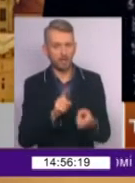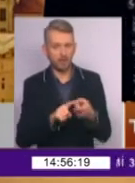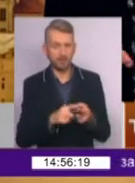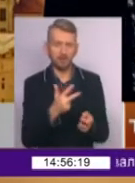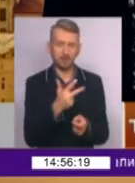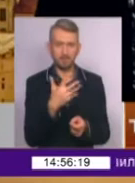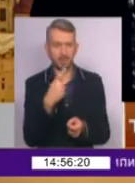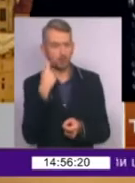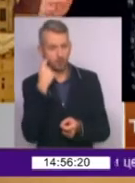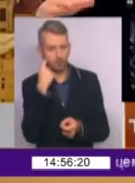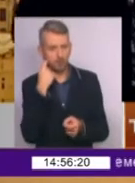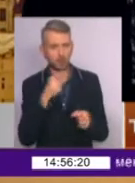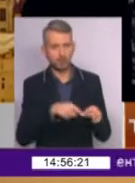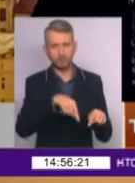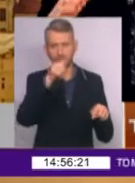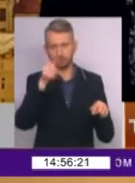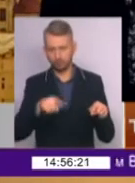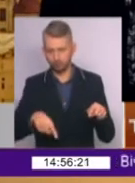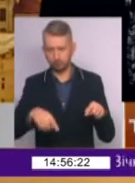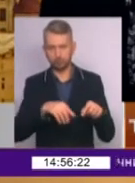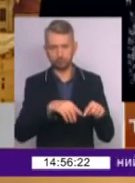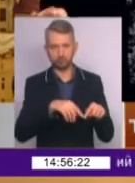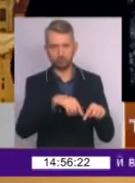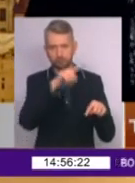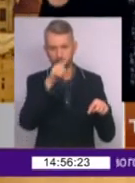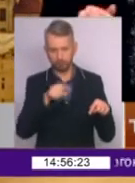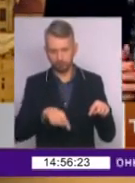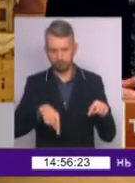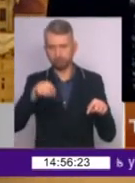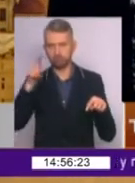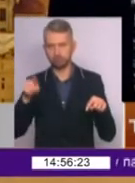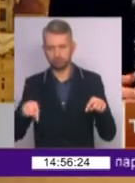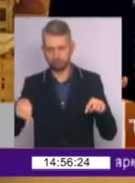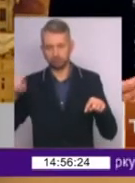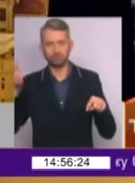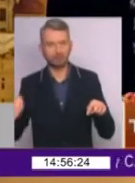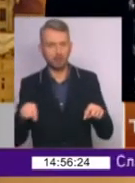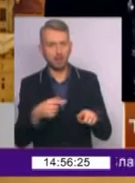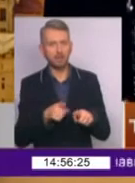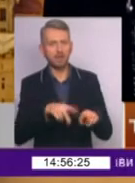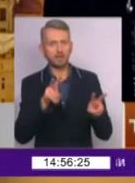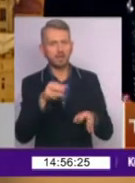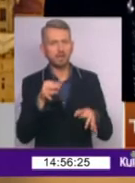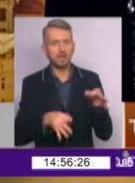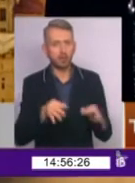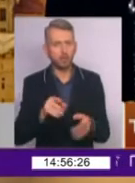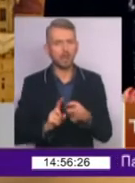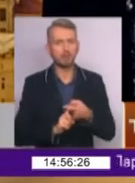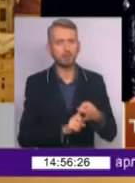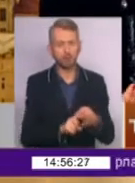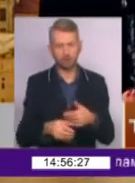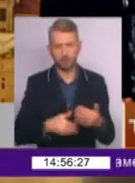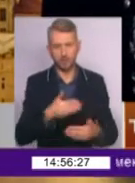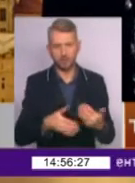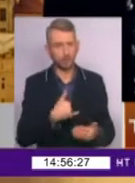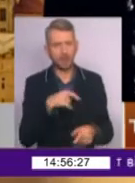років. Піднімається підйоми і зниження захворюваності, тому можна сказати, що це називається природній епідеміологічний процес. В нас